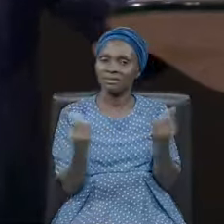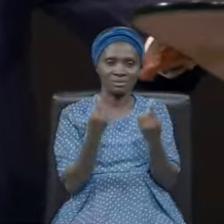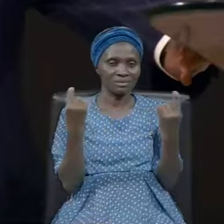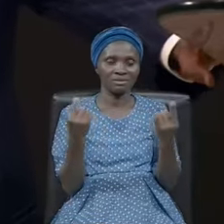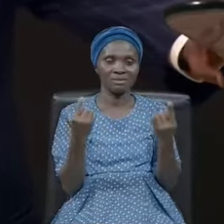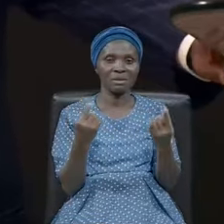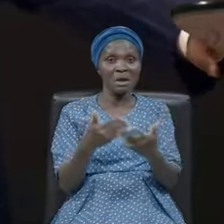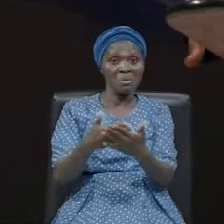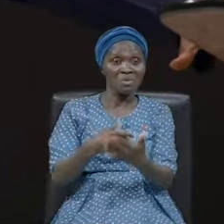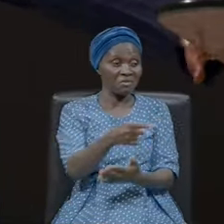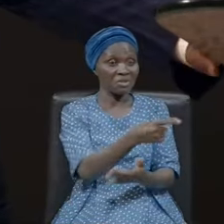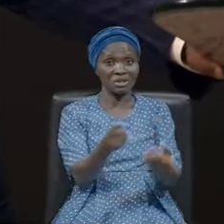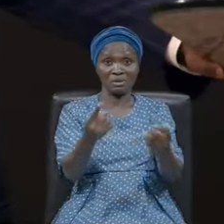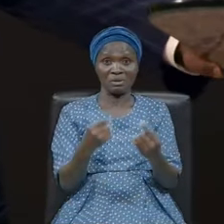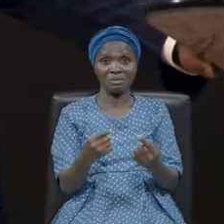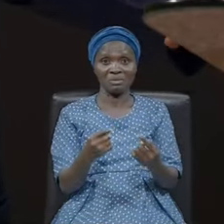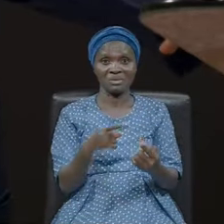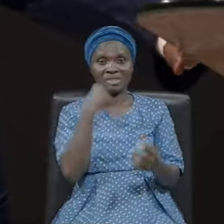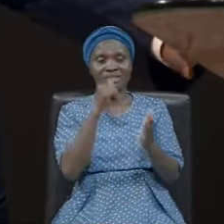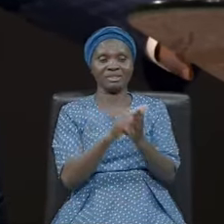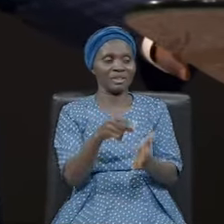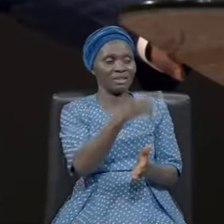avant qu'ils ne disent